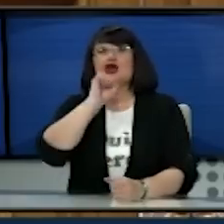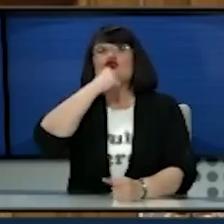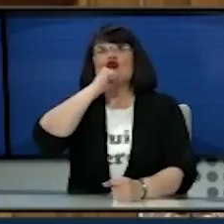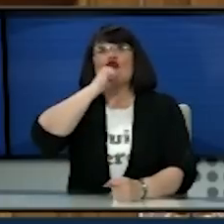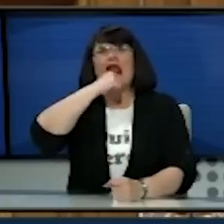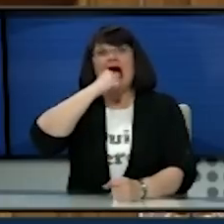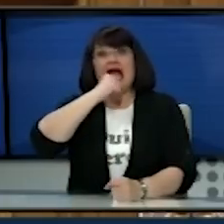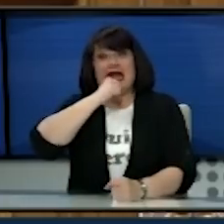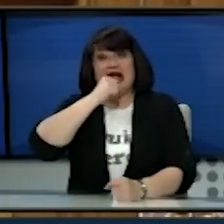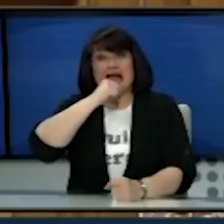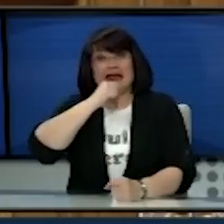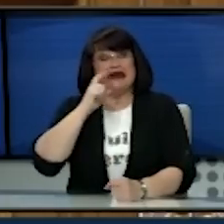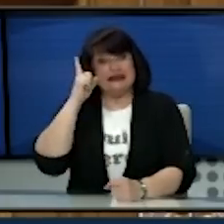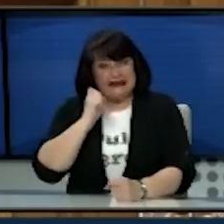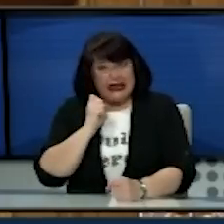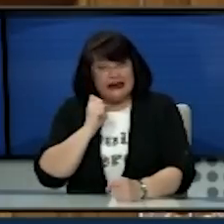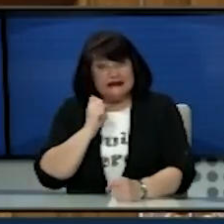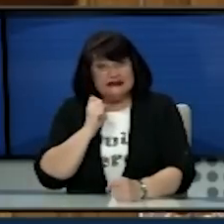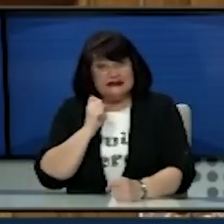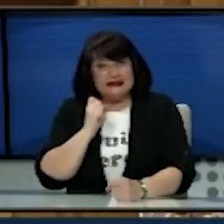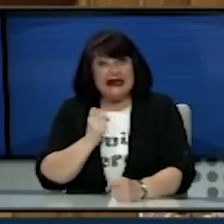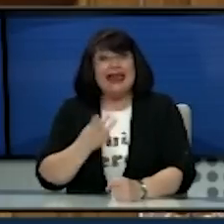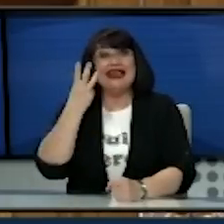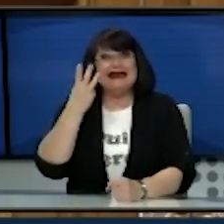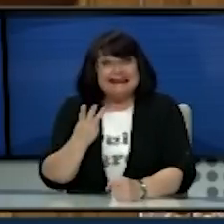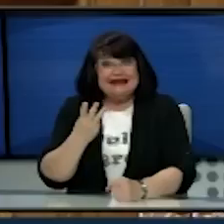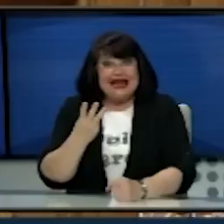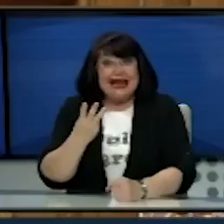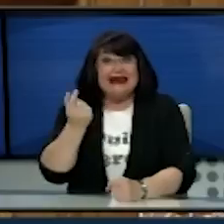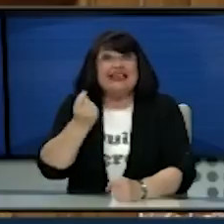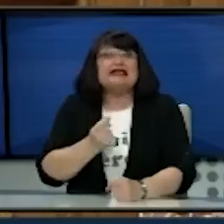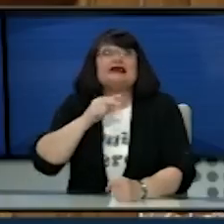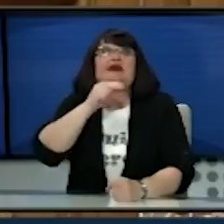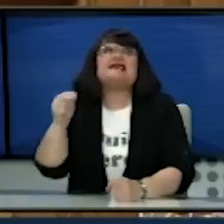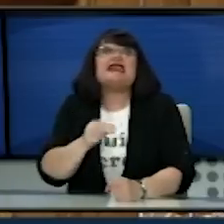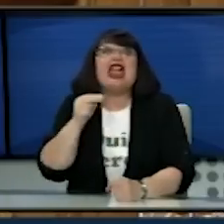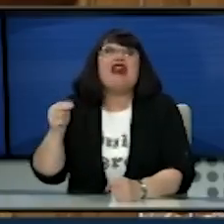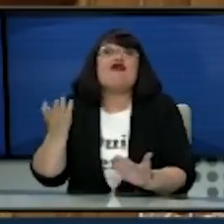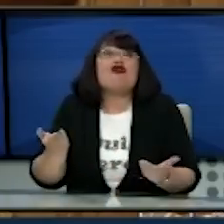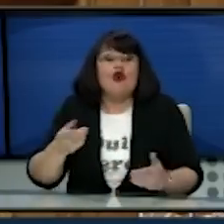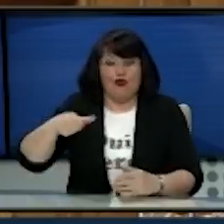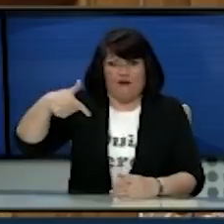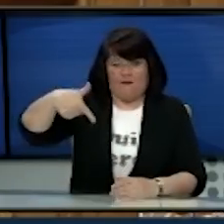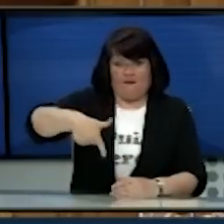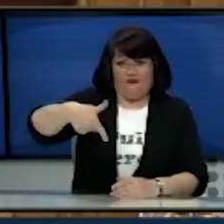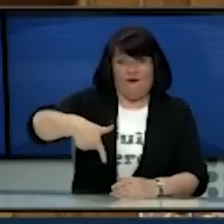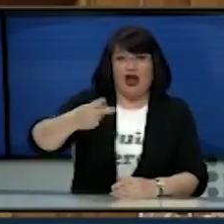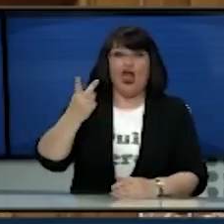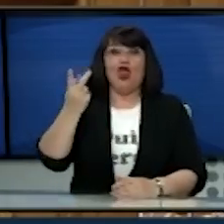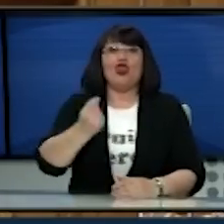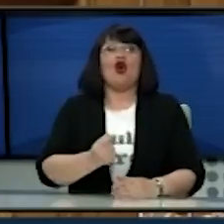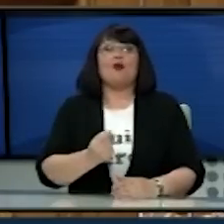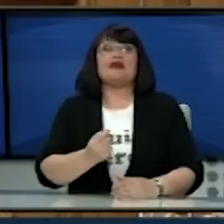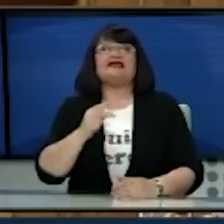πίτα, το γνωστό πιτόγυρο, έχει πάει 3 και 3,5 ευρώ. Η βενζίνη 2,5 ευρώ